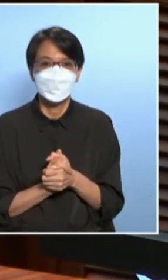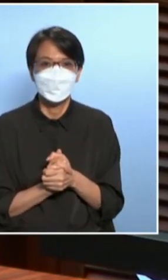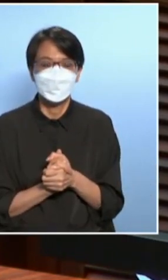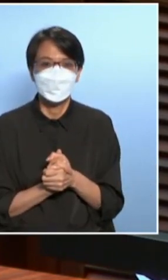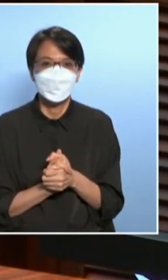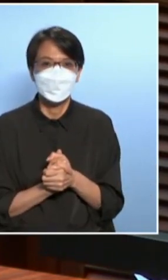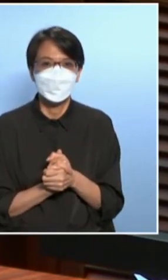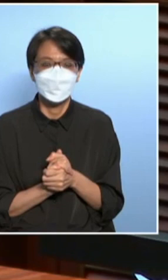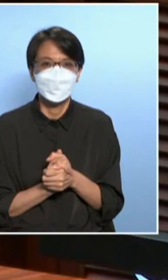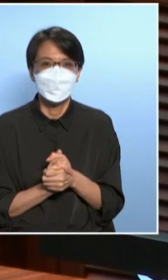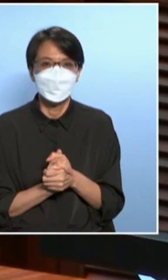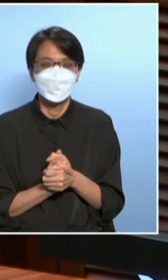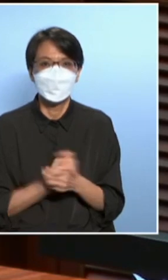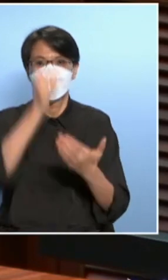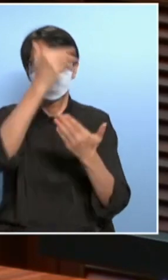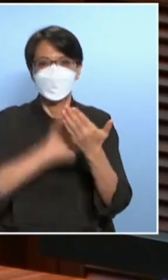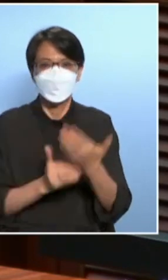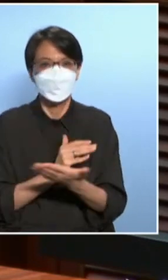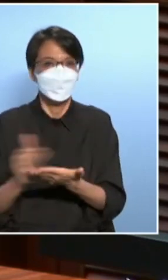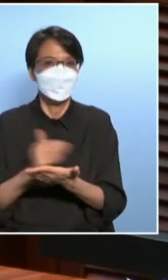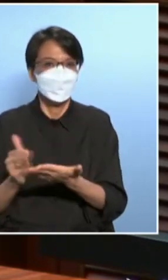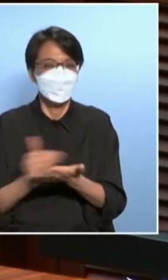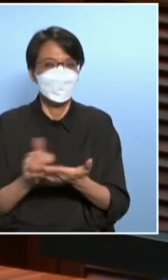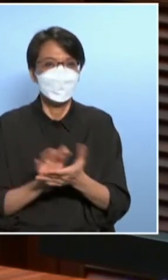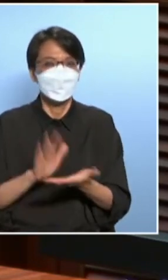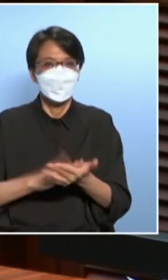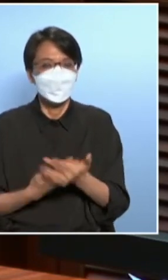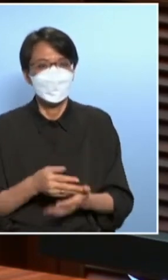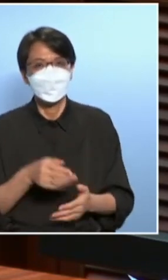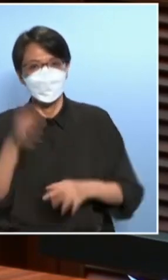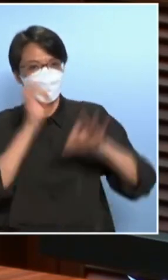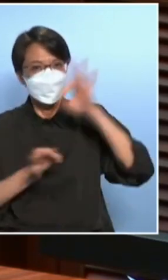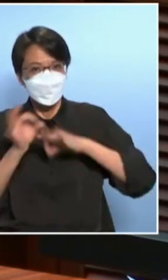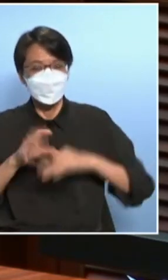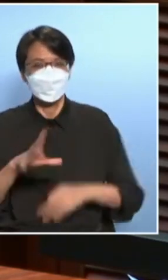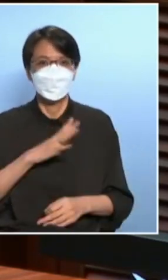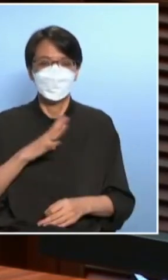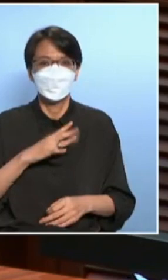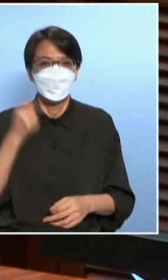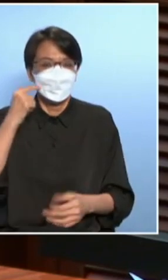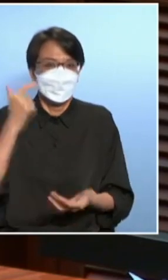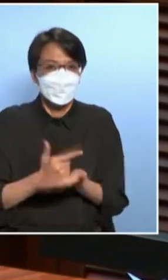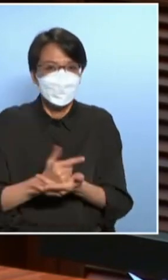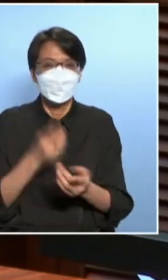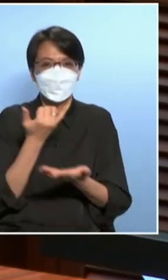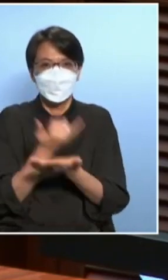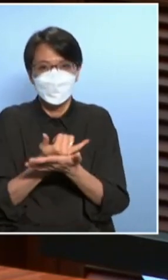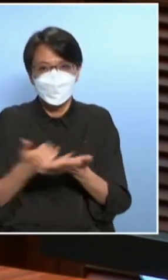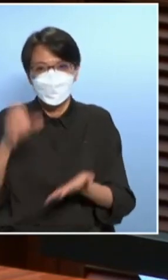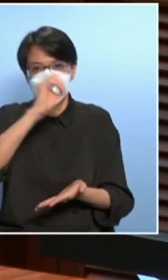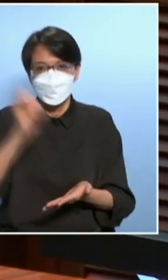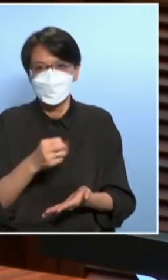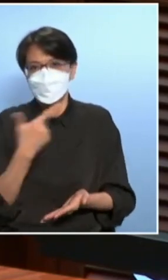冇即係撤離曬好多措施啦。咁但係又唔係好見佢哋嗰個重症啊或者死亡率就高得好緊